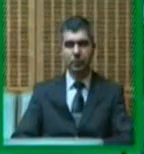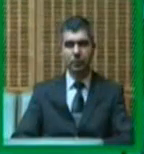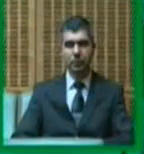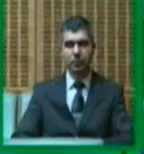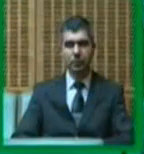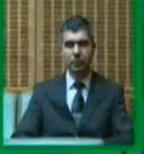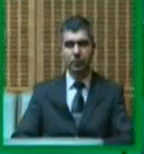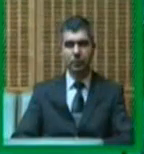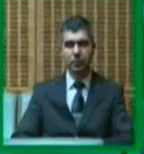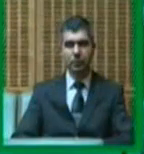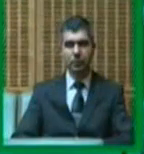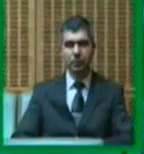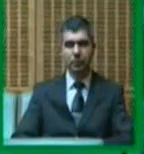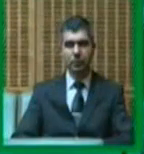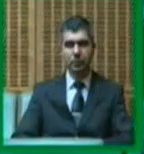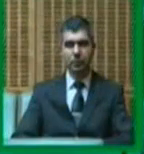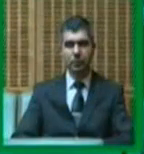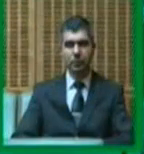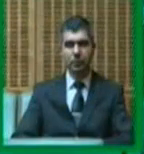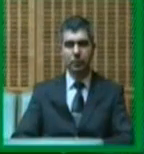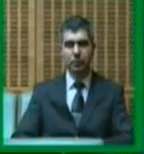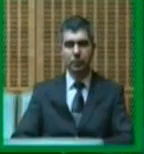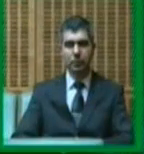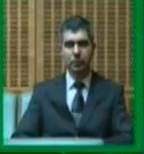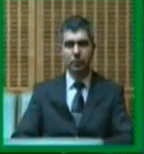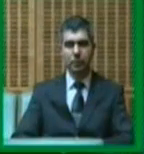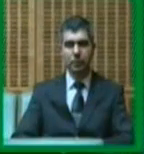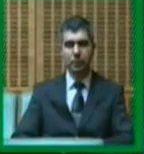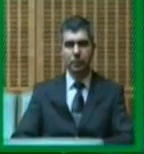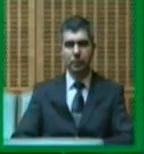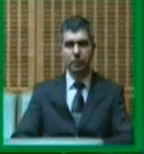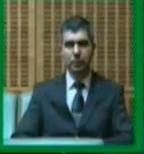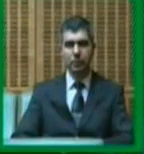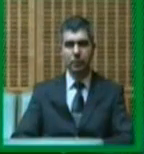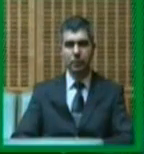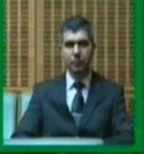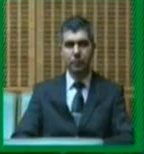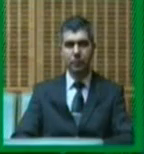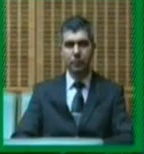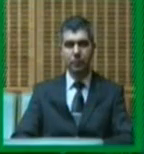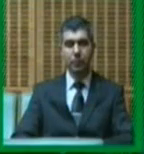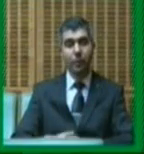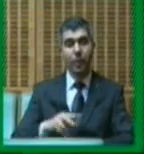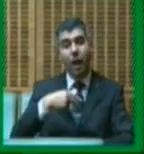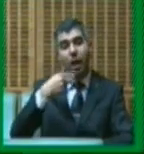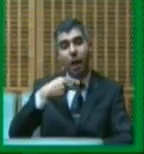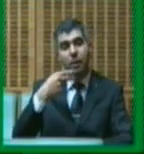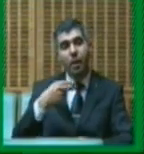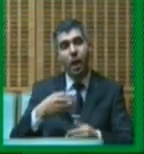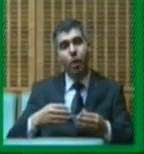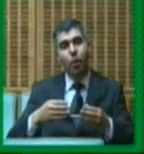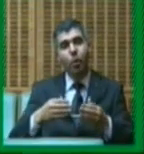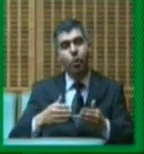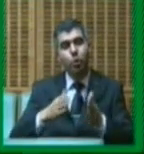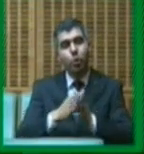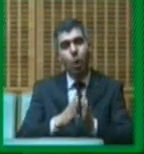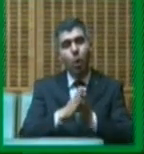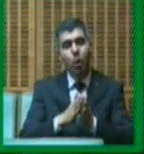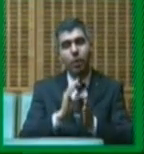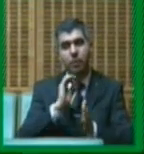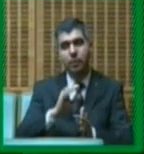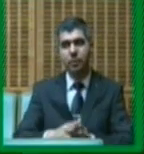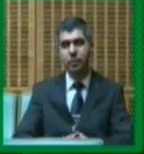سيد المستشار ارجوك ارجوك سيد الوزير تفضلوا كملوا المداخلات توجه غير مغربيين ناضي هولندا